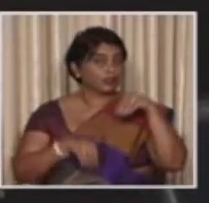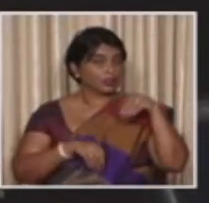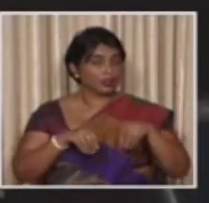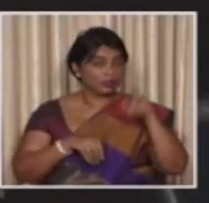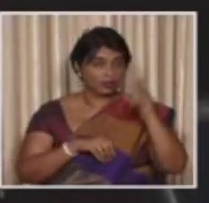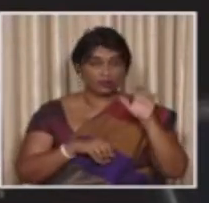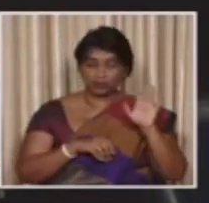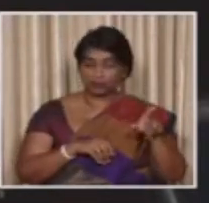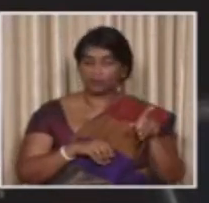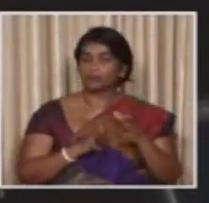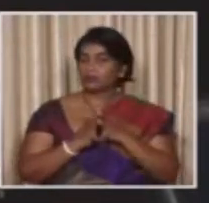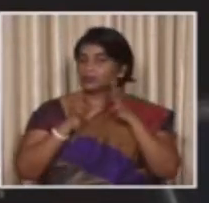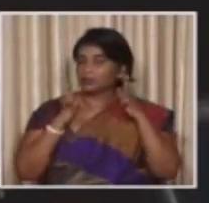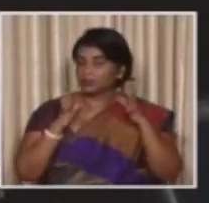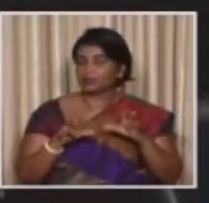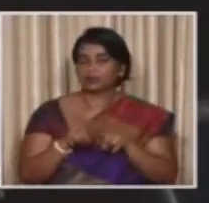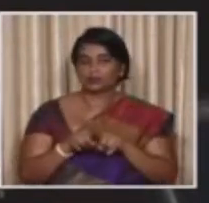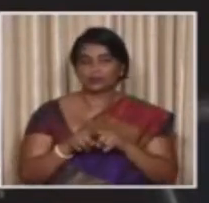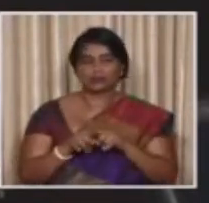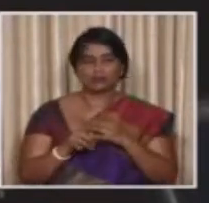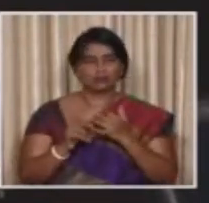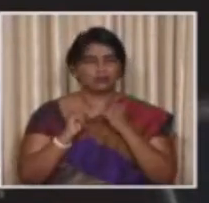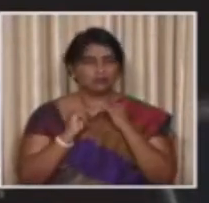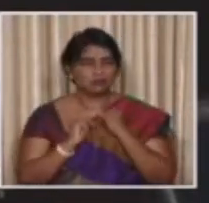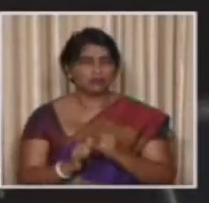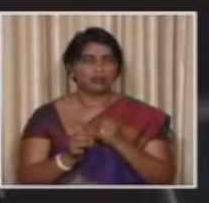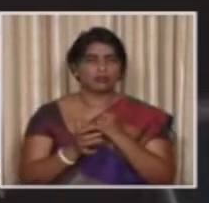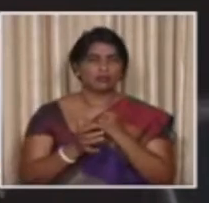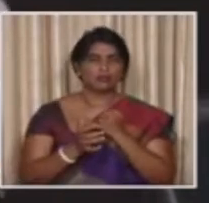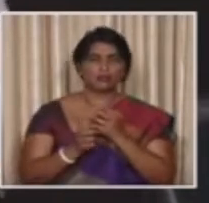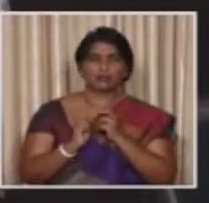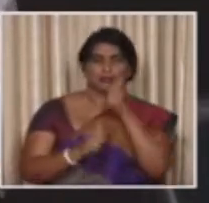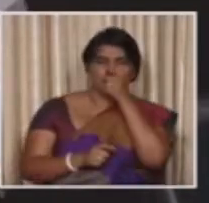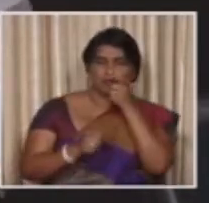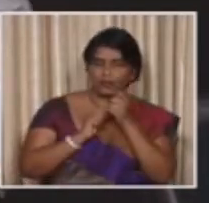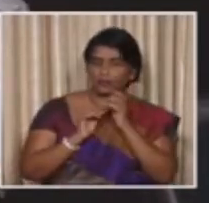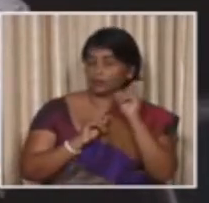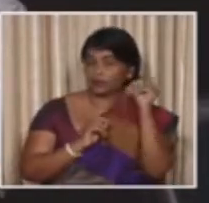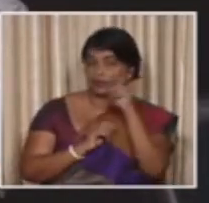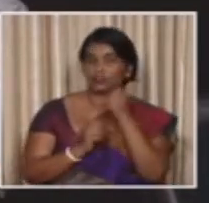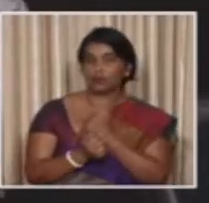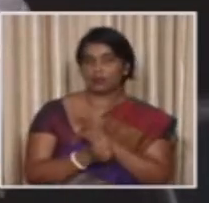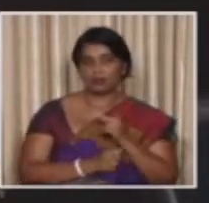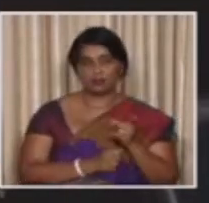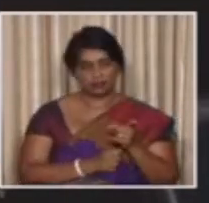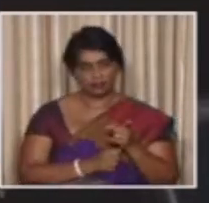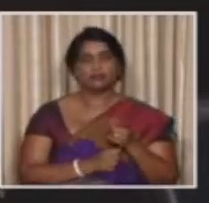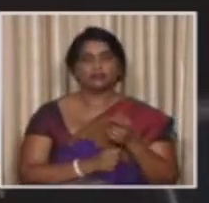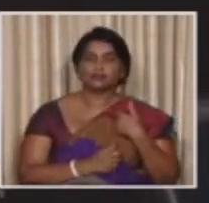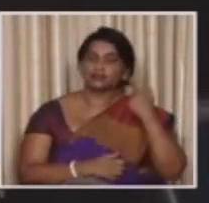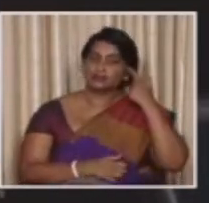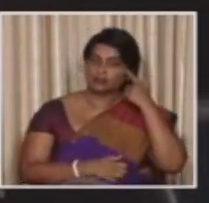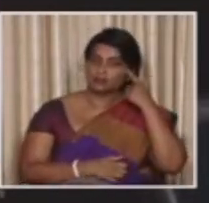දේශපාලඥයන් විසින් බරපතල ලෙස අපයෝජනයට ලක් කරපු ආයතනක් වේ නම් ඒක තමයි අංක එක පොලිසිය. එහෙනම් මං